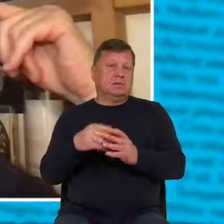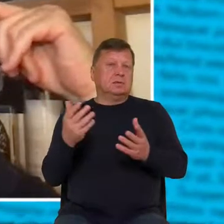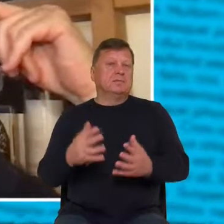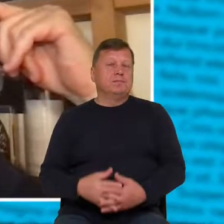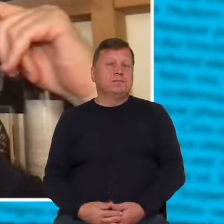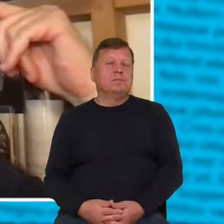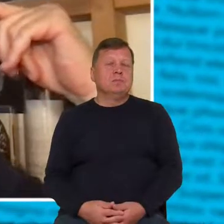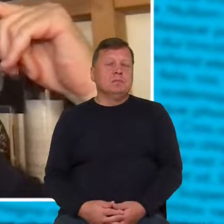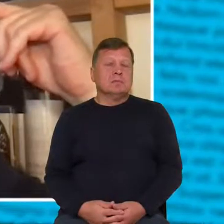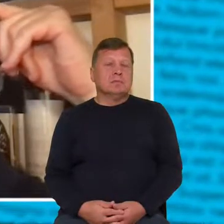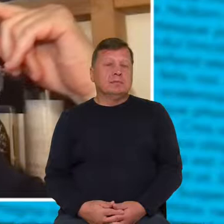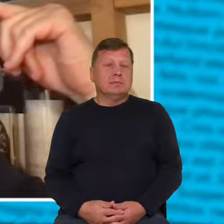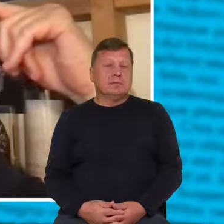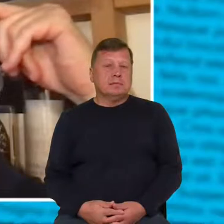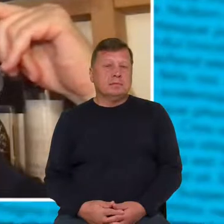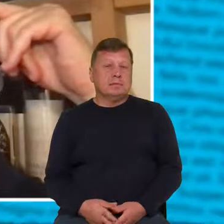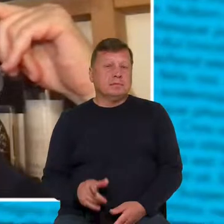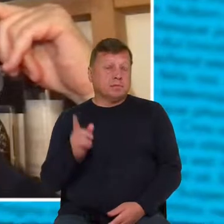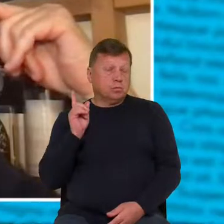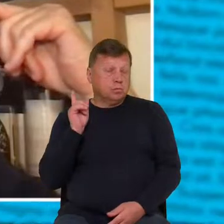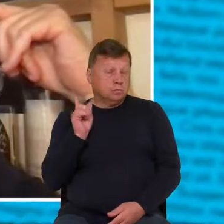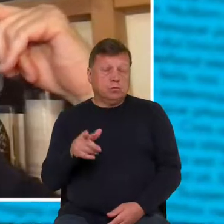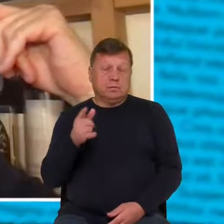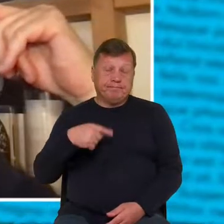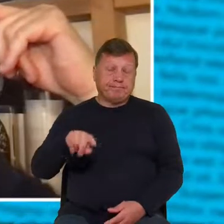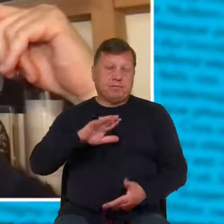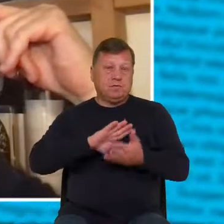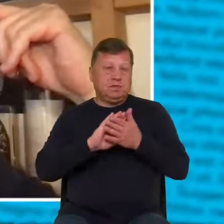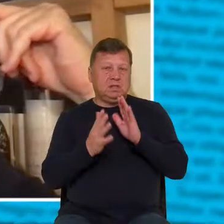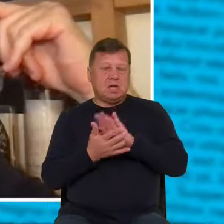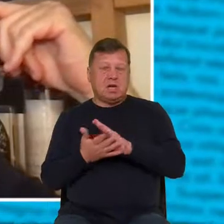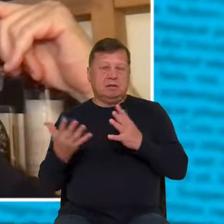że musimy wchodzić w interakcję ze sobą nawzajem.